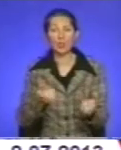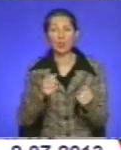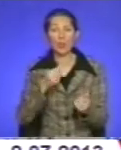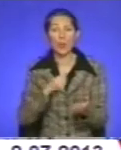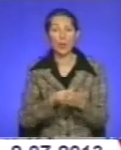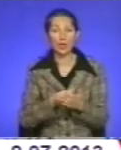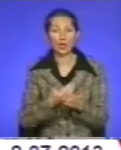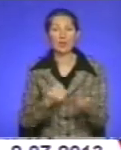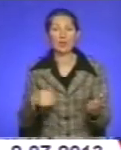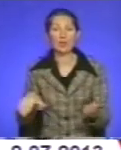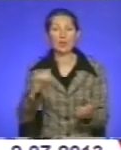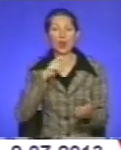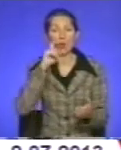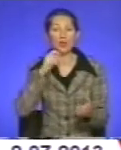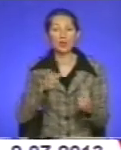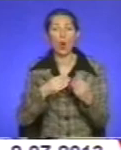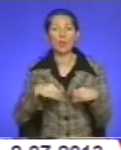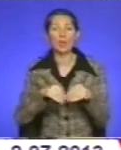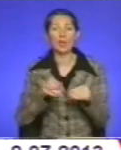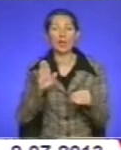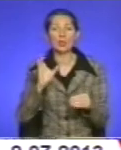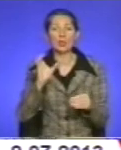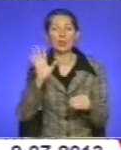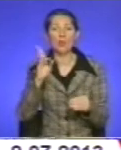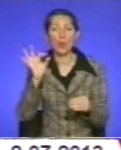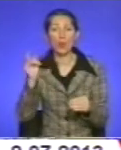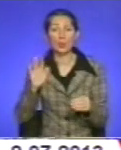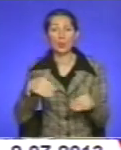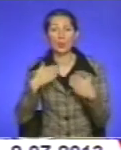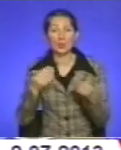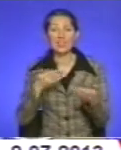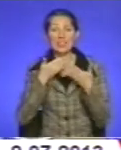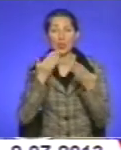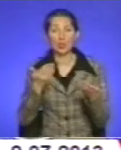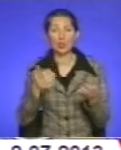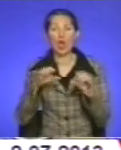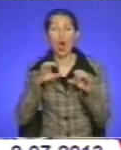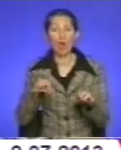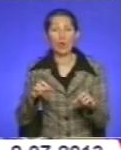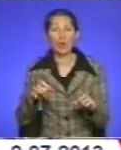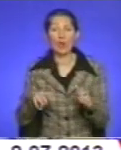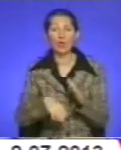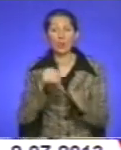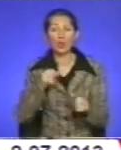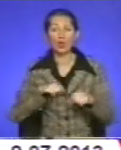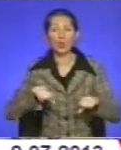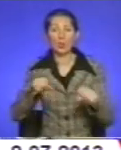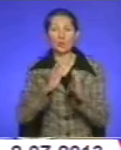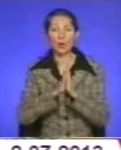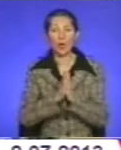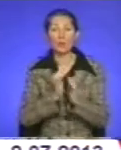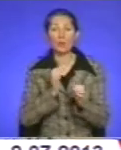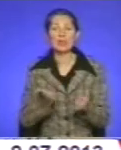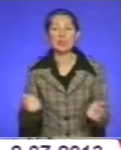була пропозиція черговий раз звернутися до голови територіальної виборчої комісії з проханням зібрати сесію. Я